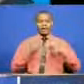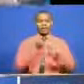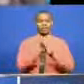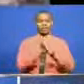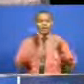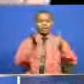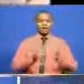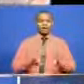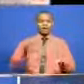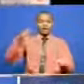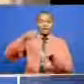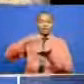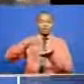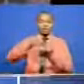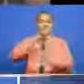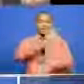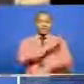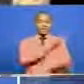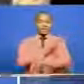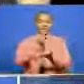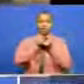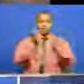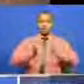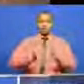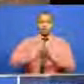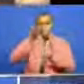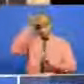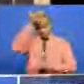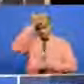wauguzi na matabibu waligoma siku ya Jumatatu